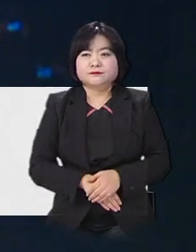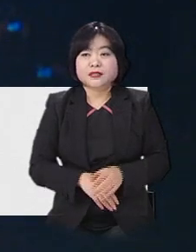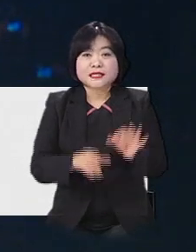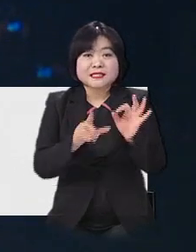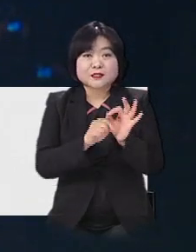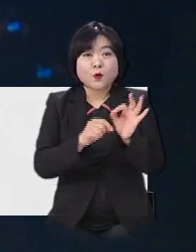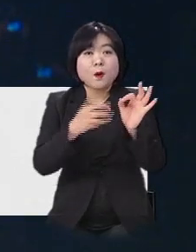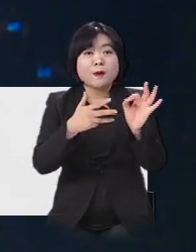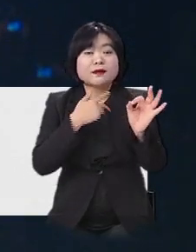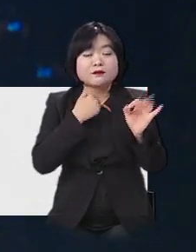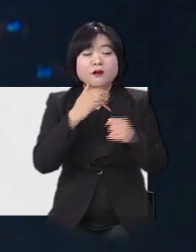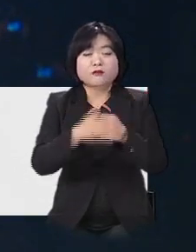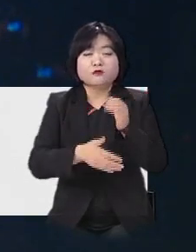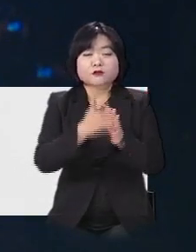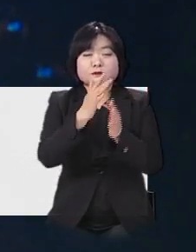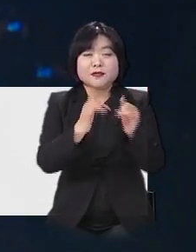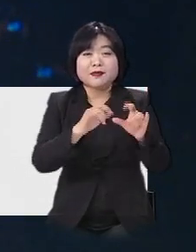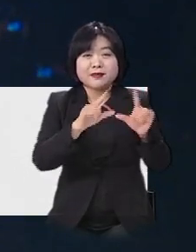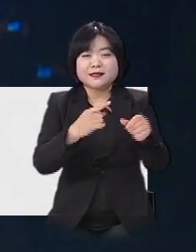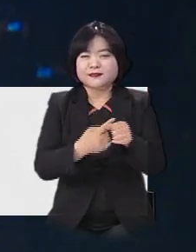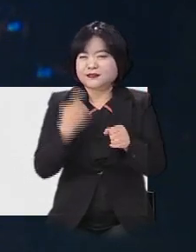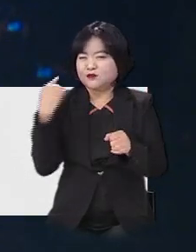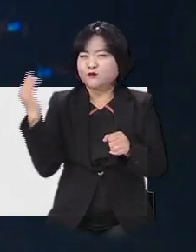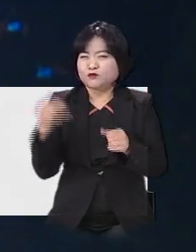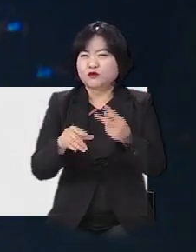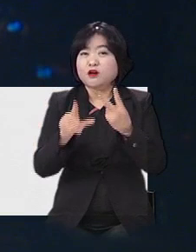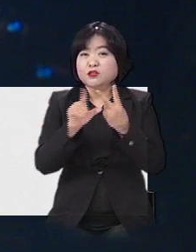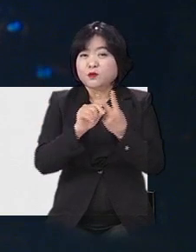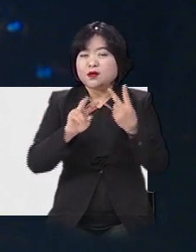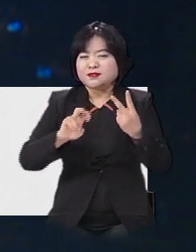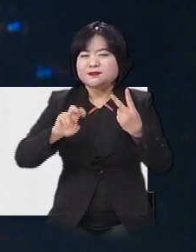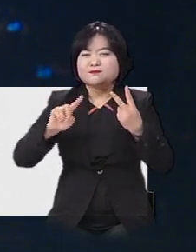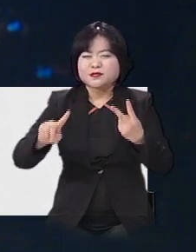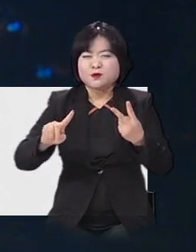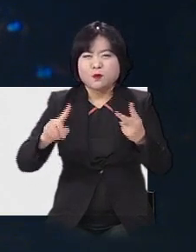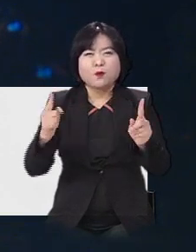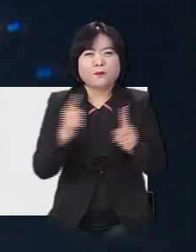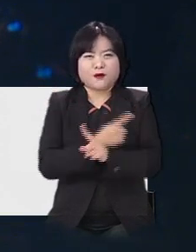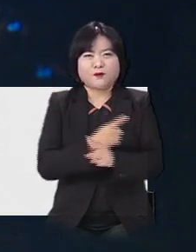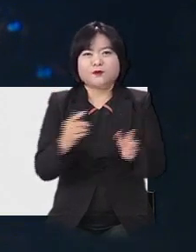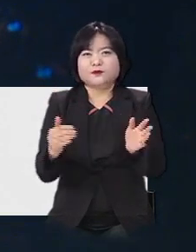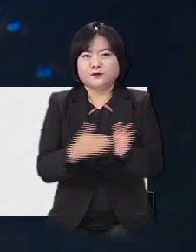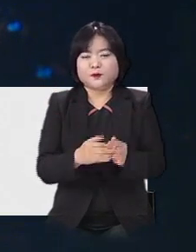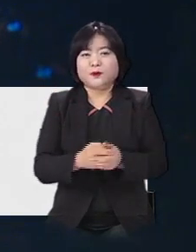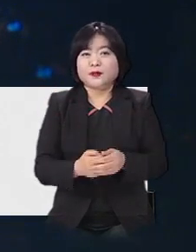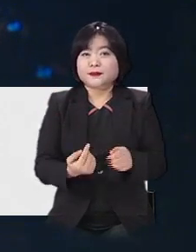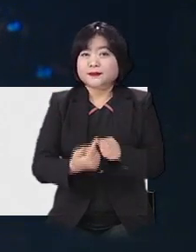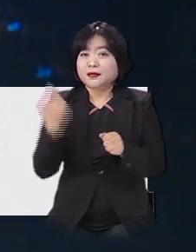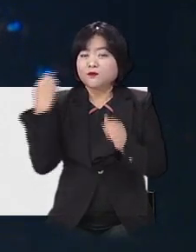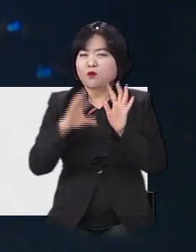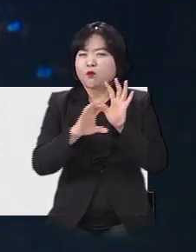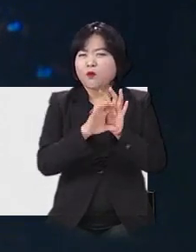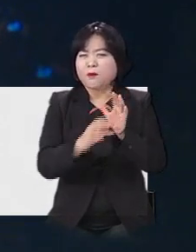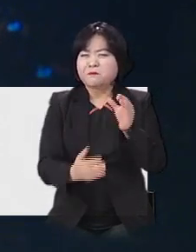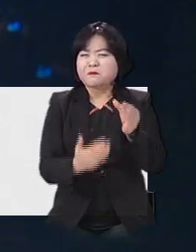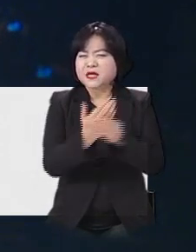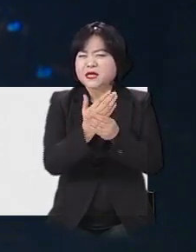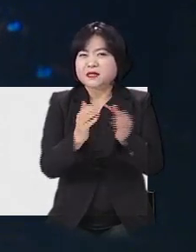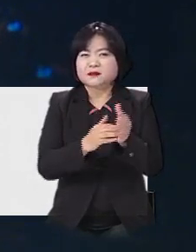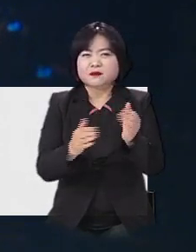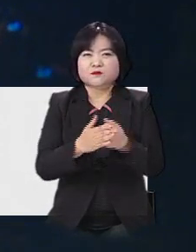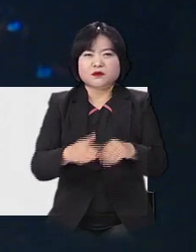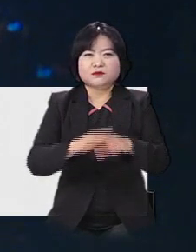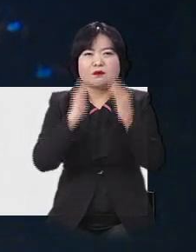10월 8일이던 대구 시민의 날이 지난해부터는 2월 21일로 바뀌었죠. 작년에는 코로나 사태로 전체